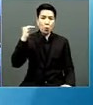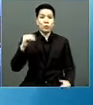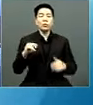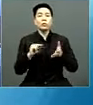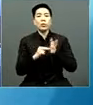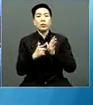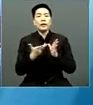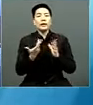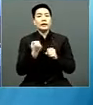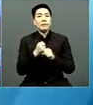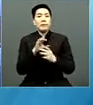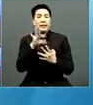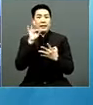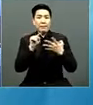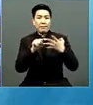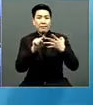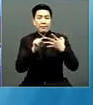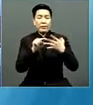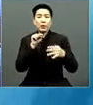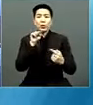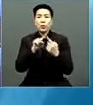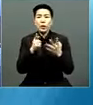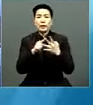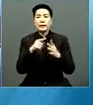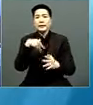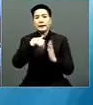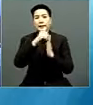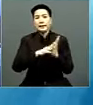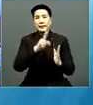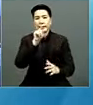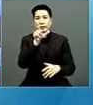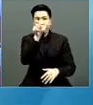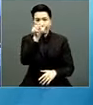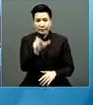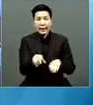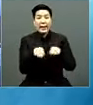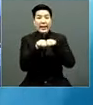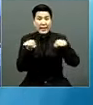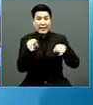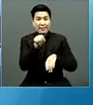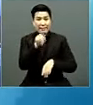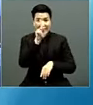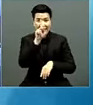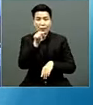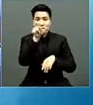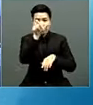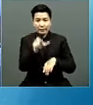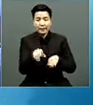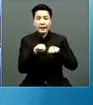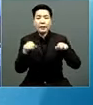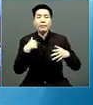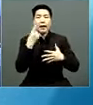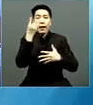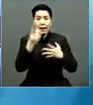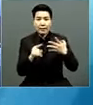กิจการกิจกรรมที่จะเลือกมาเนี่ยจะอยู่ในช่องสีเขียวนี้ต้องใช้เกณฑ์ตรงนี้เอามานะครับมีอะไรบ้